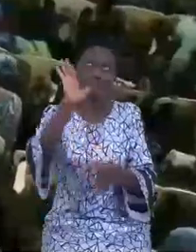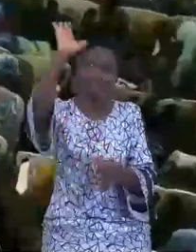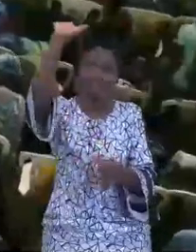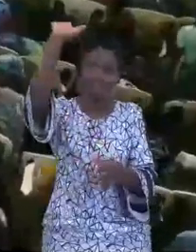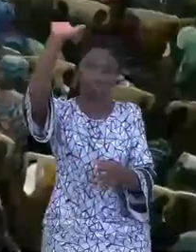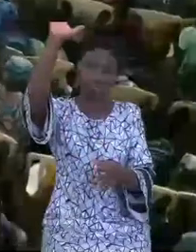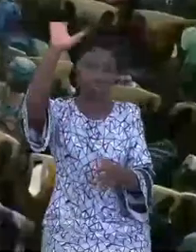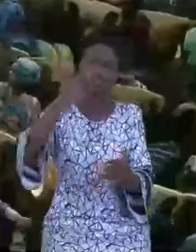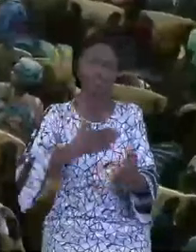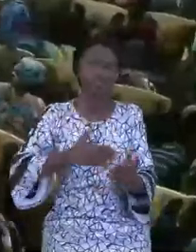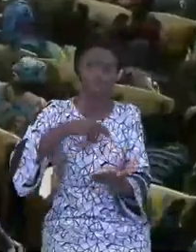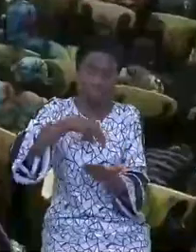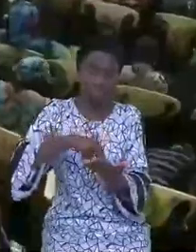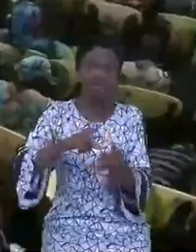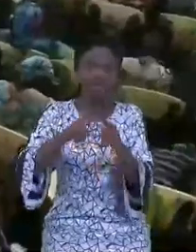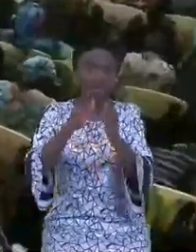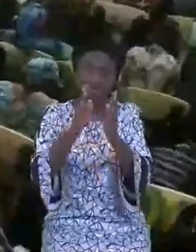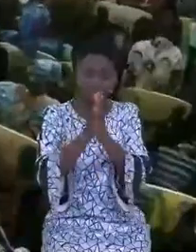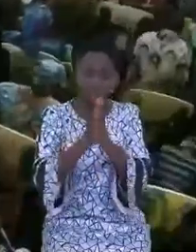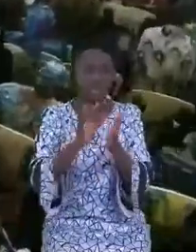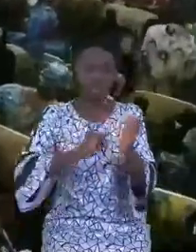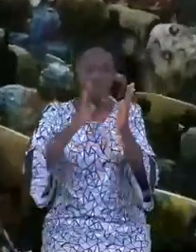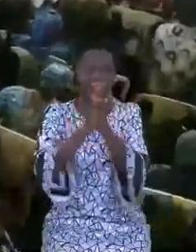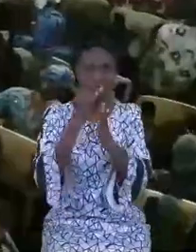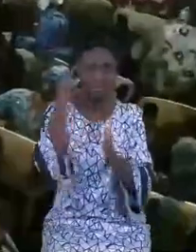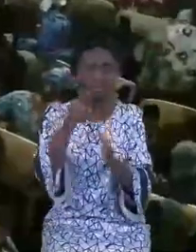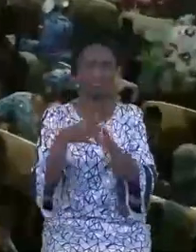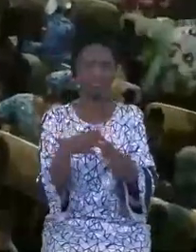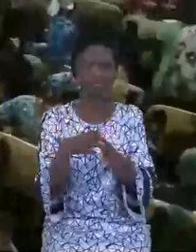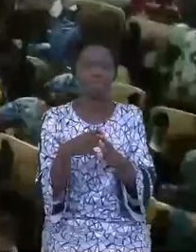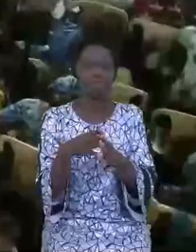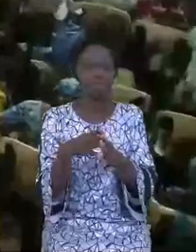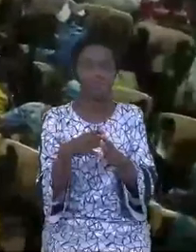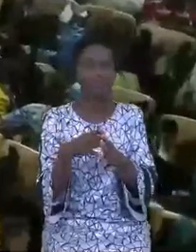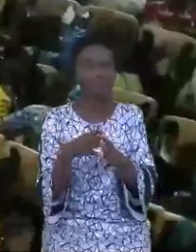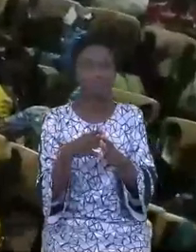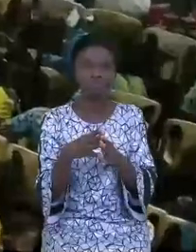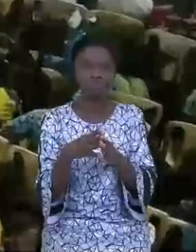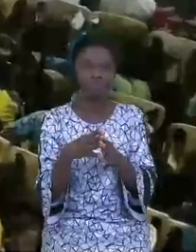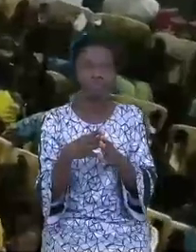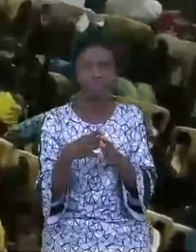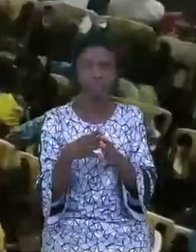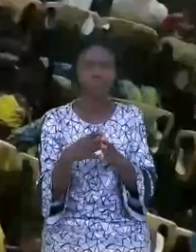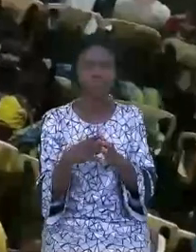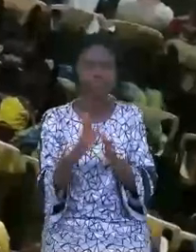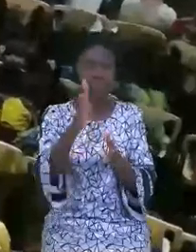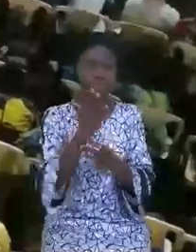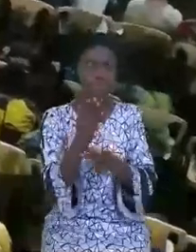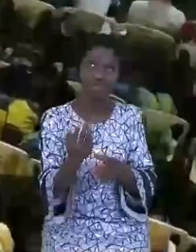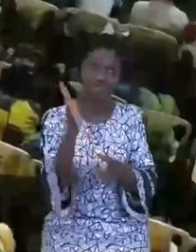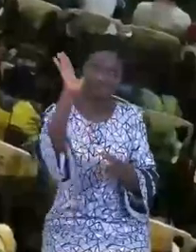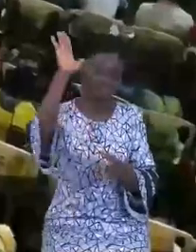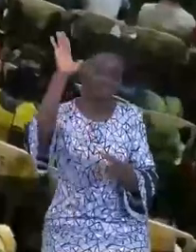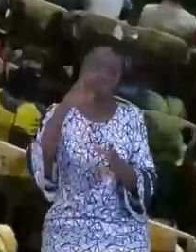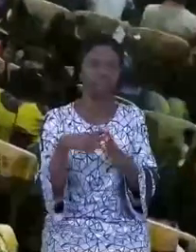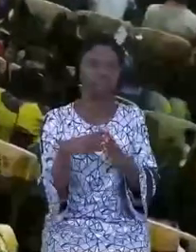Lève-toi pour que je puisse prier directement pour toi. Tu lèves ta main. Oui, je veux ce salut. Je veux